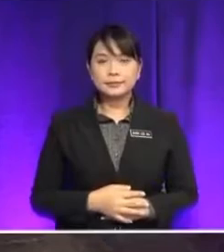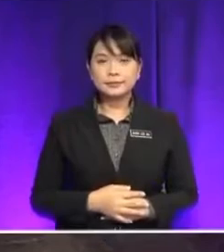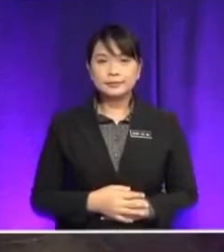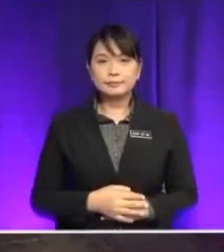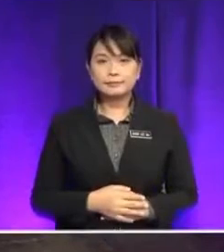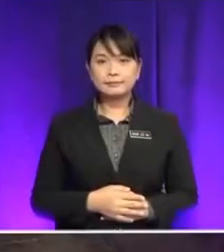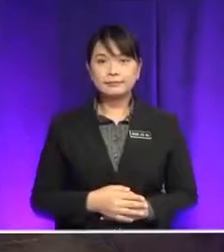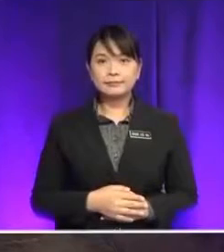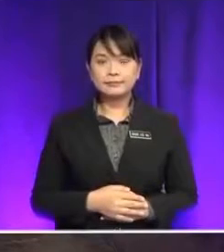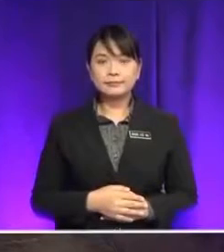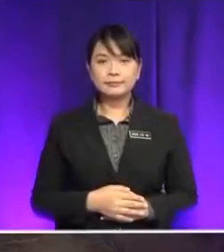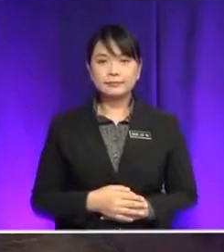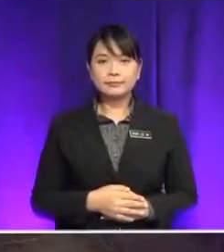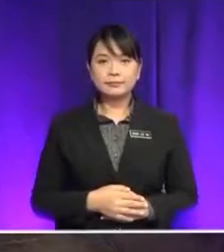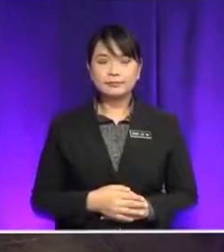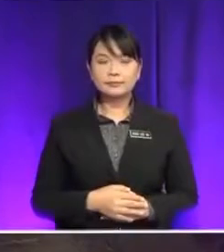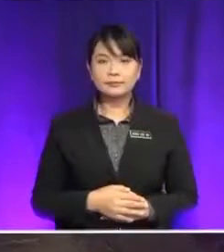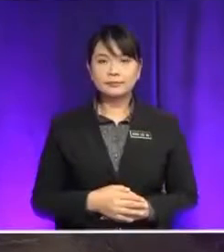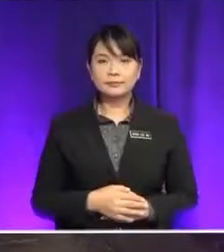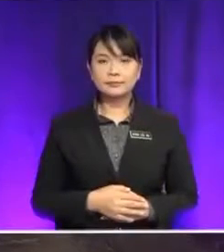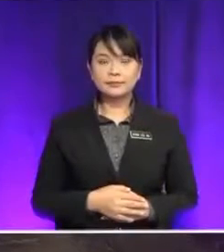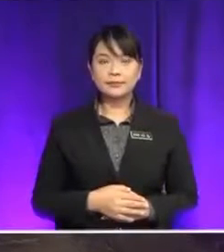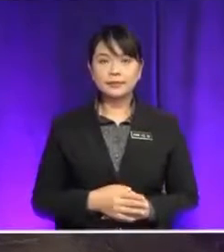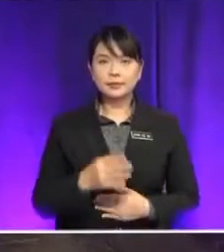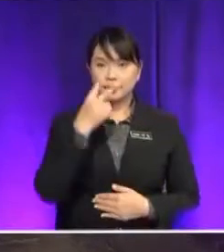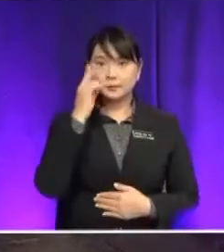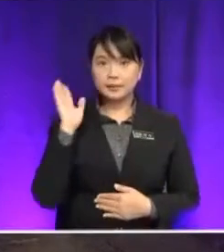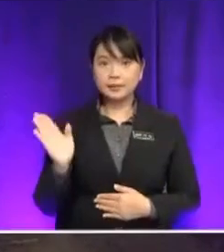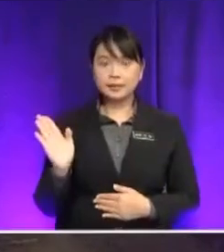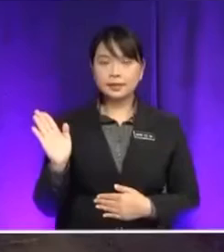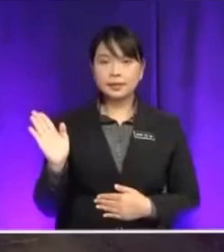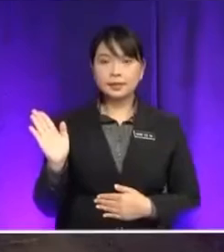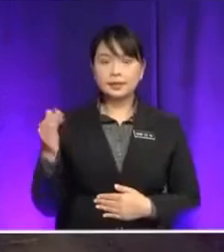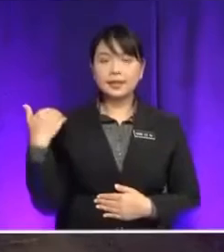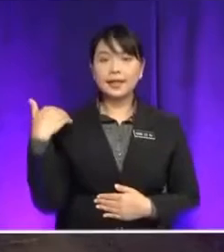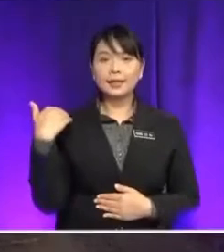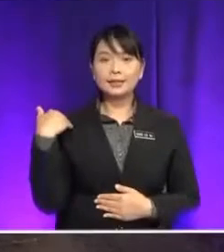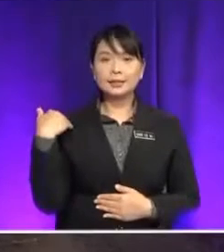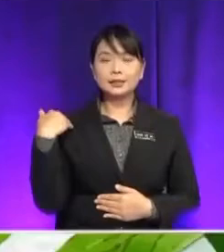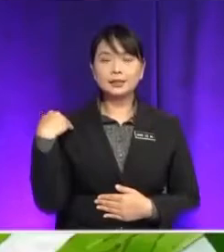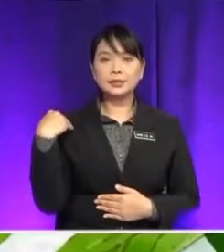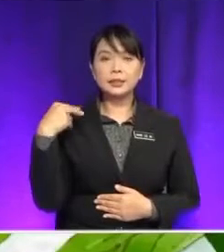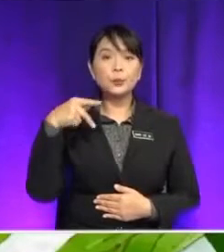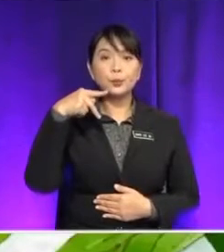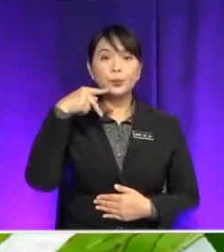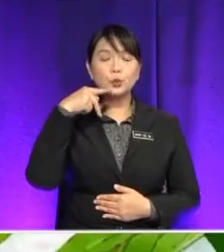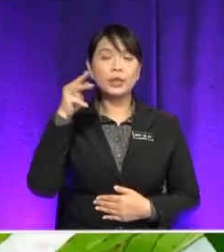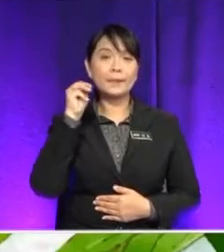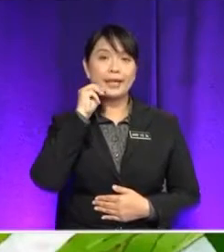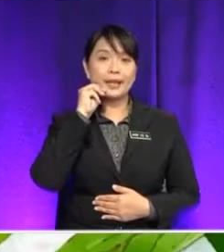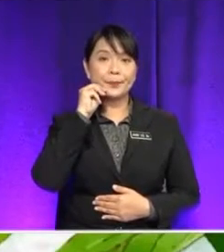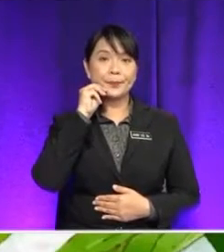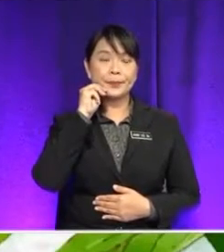ga jago Oke kita kenakan yang pertama Nah kita the Putri Maryam hahaha Okelah deskripsi Maryam